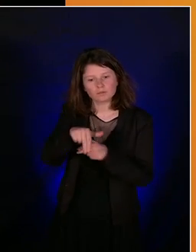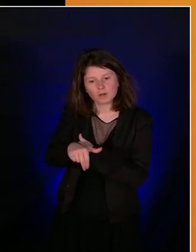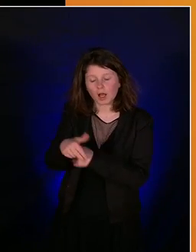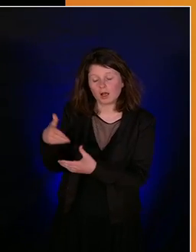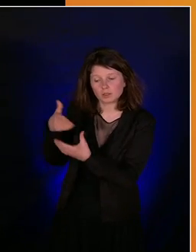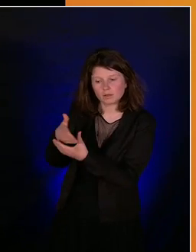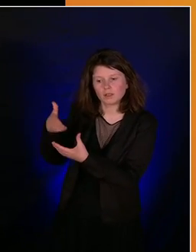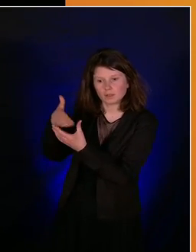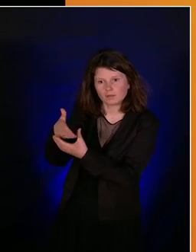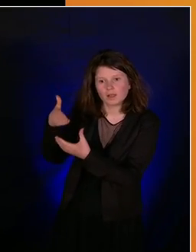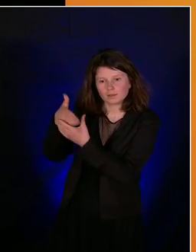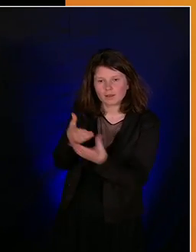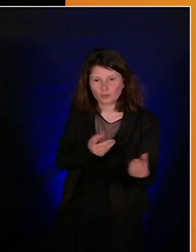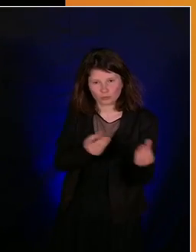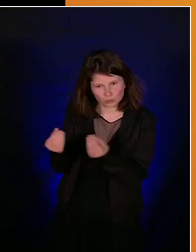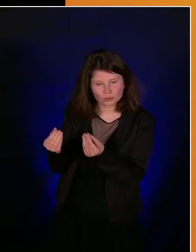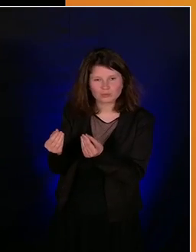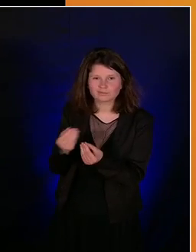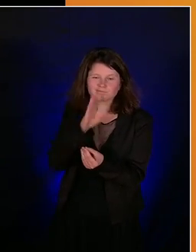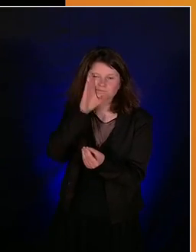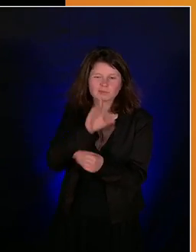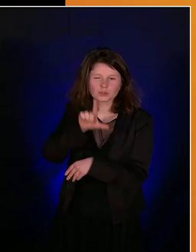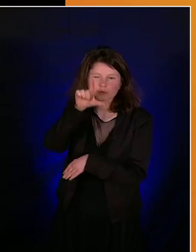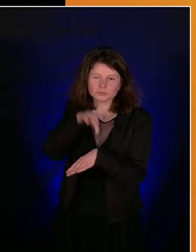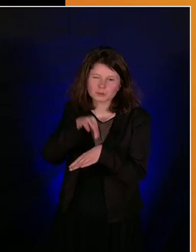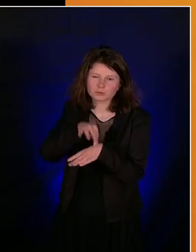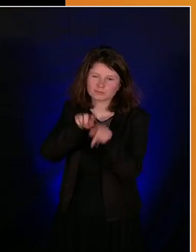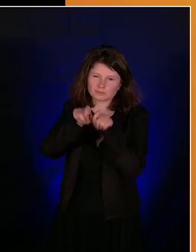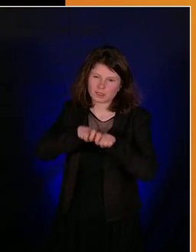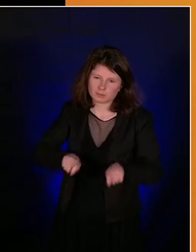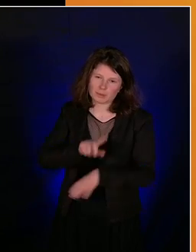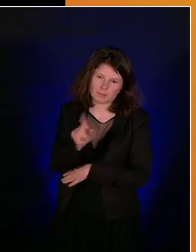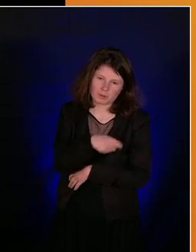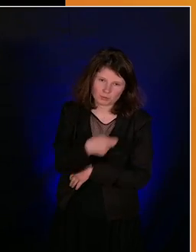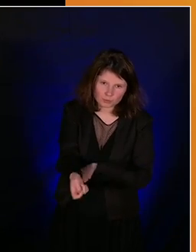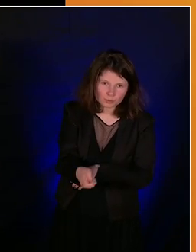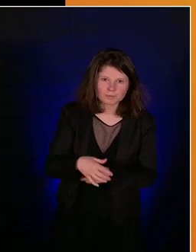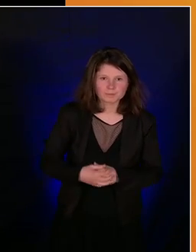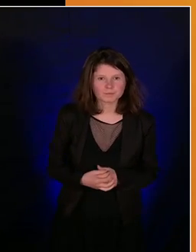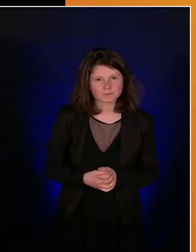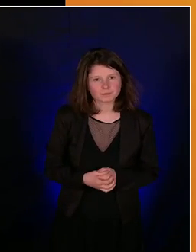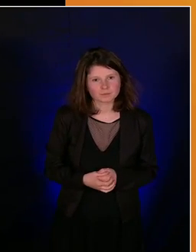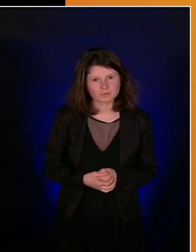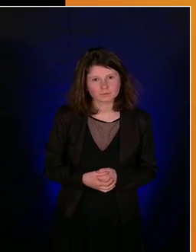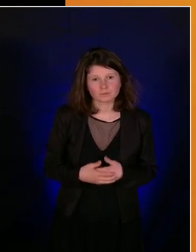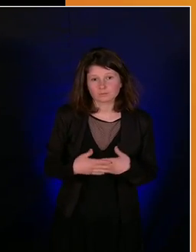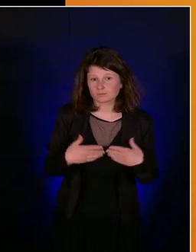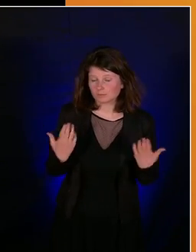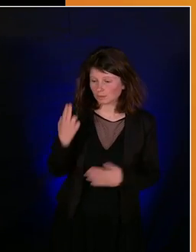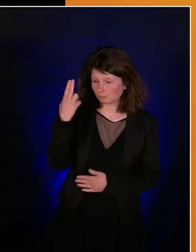j'imagine euh de respecter les 2 minutes évidemment hein et puis euh et puis bien